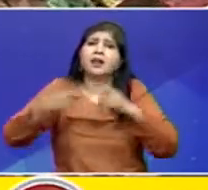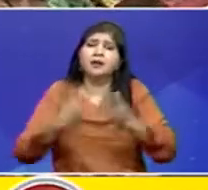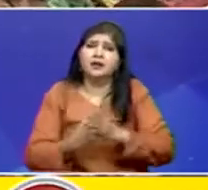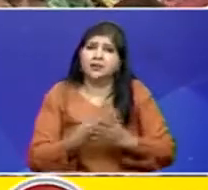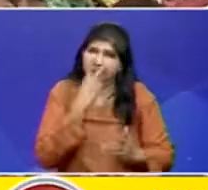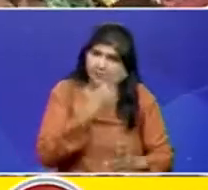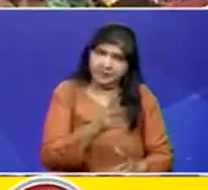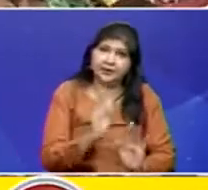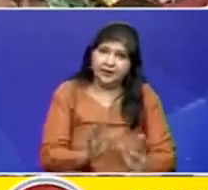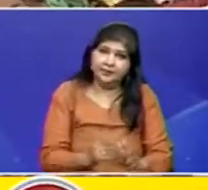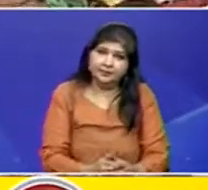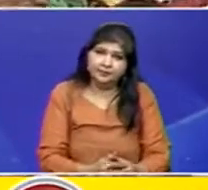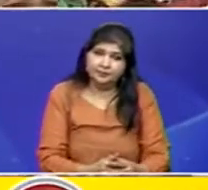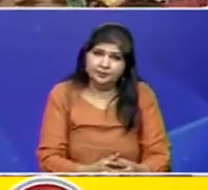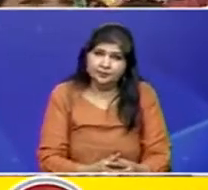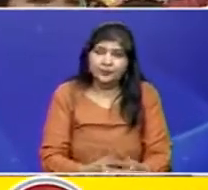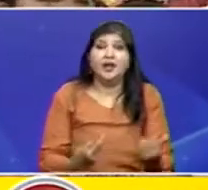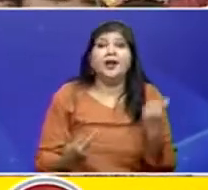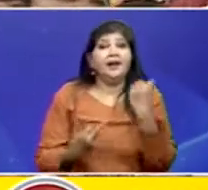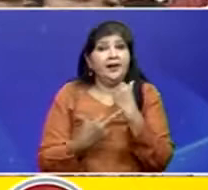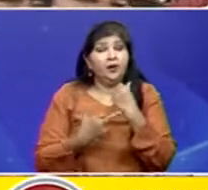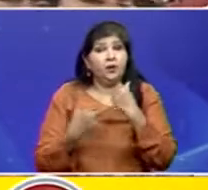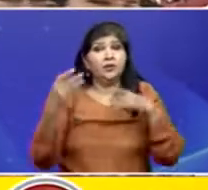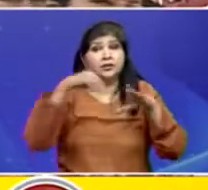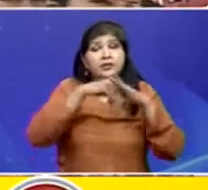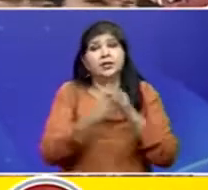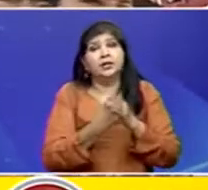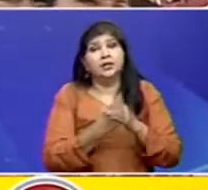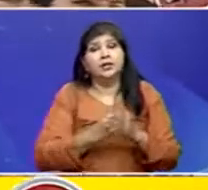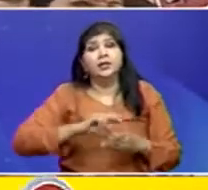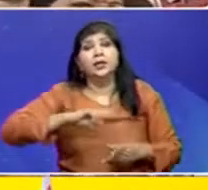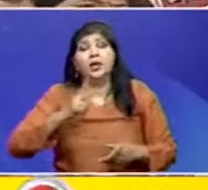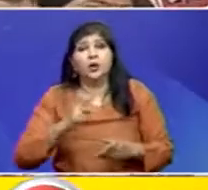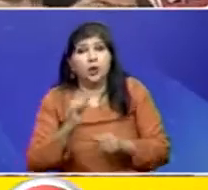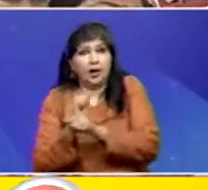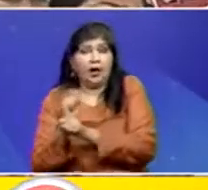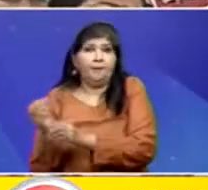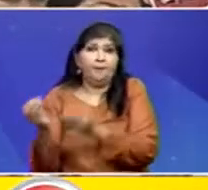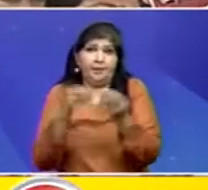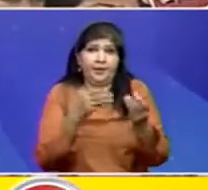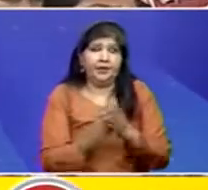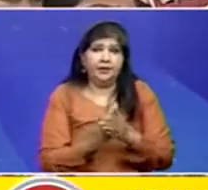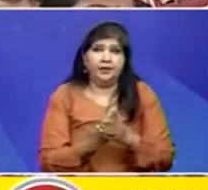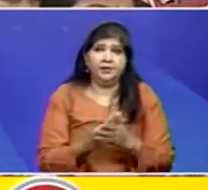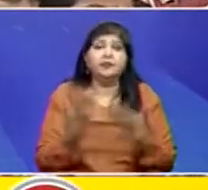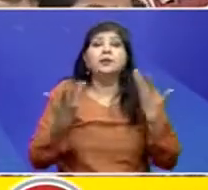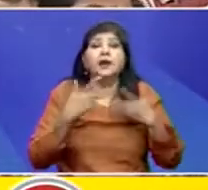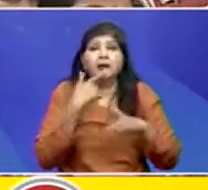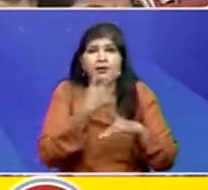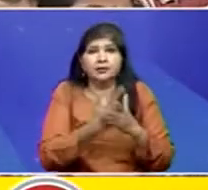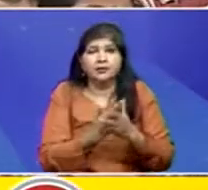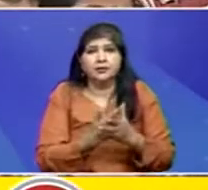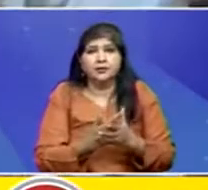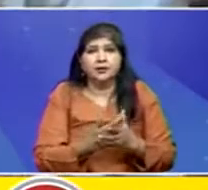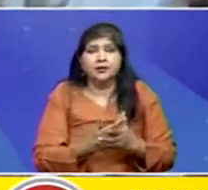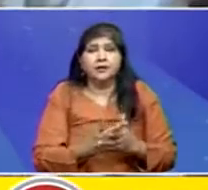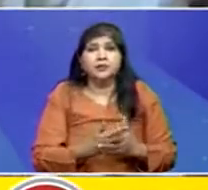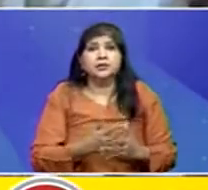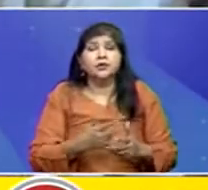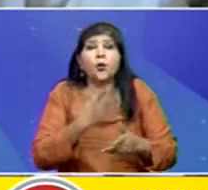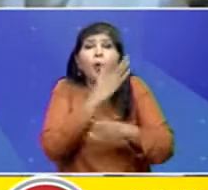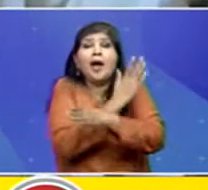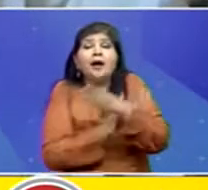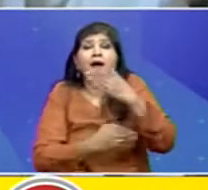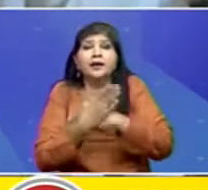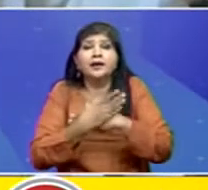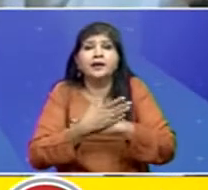नजना रहा है टेकनोलोजी ने एक और बड़ा काम किया है यह काम है दिव्यांग साथियों की